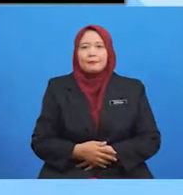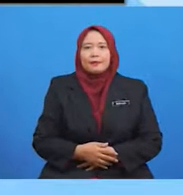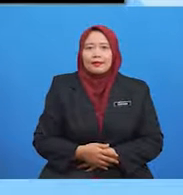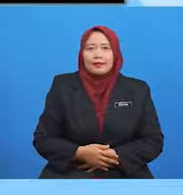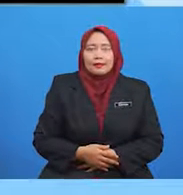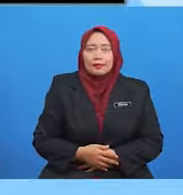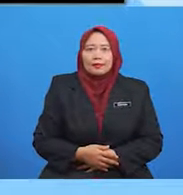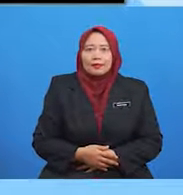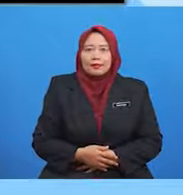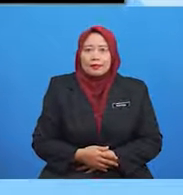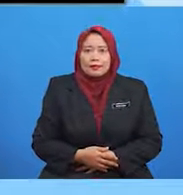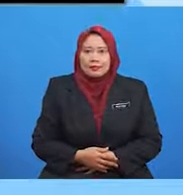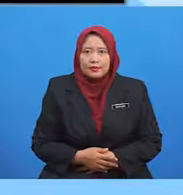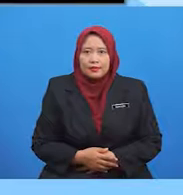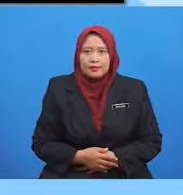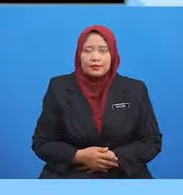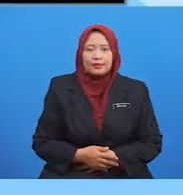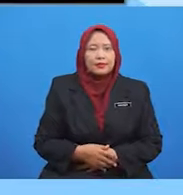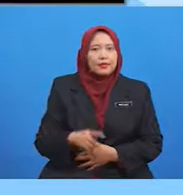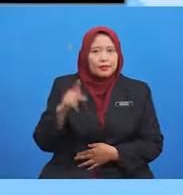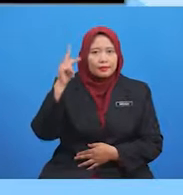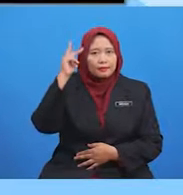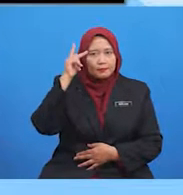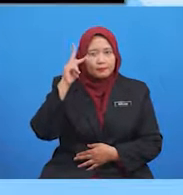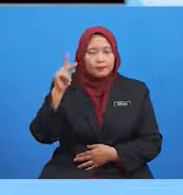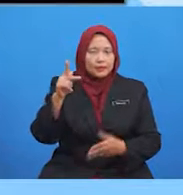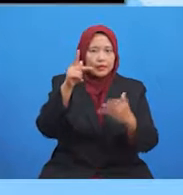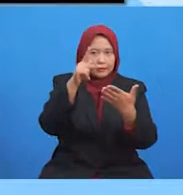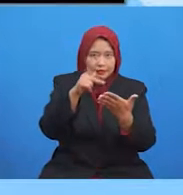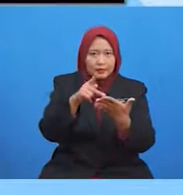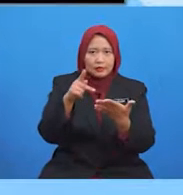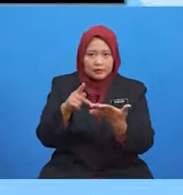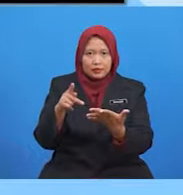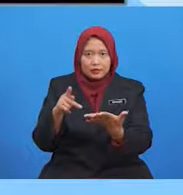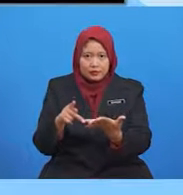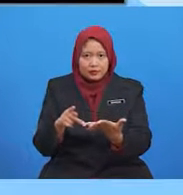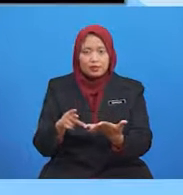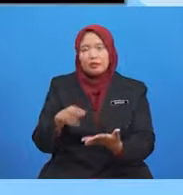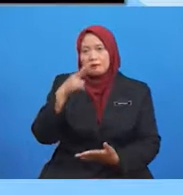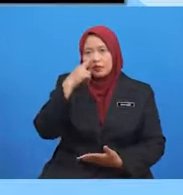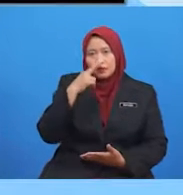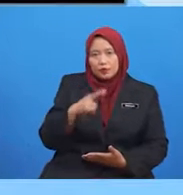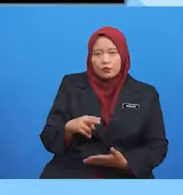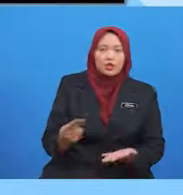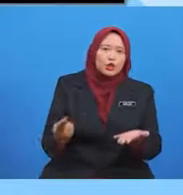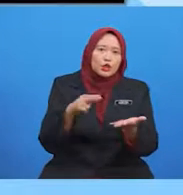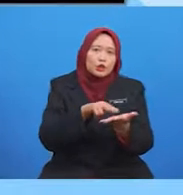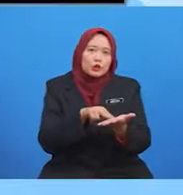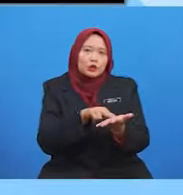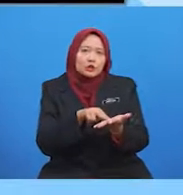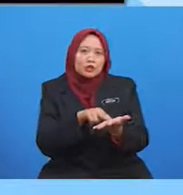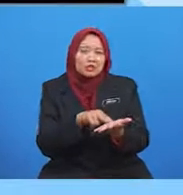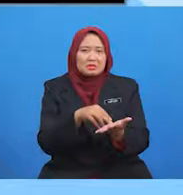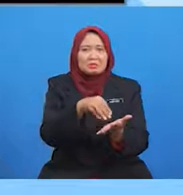Kadar perebutan nukleus yang tidak stabil atau keaktifan dalam perebutan nukleus diukur dalam